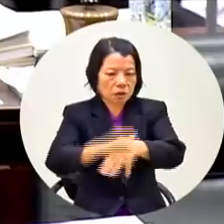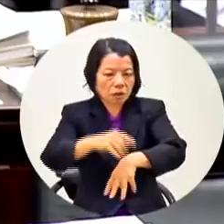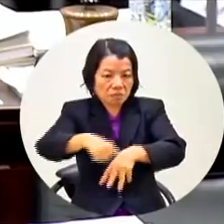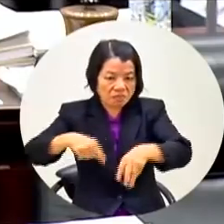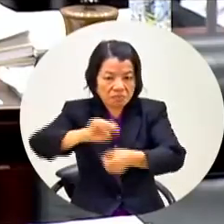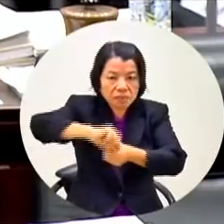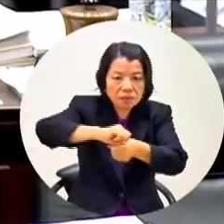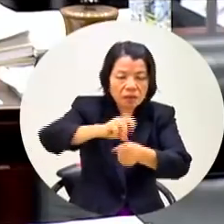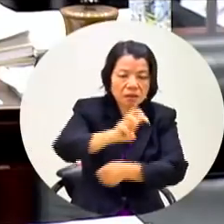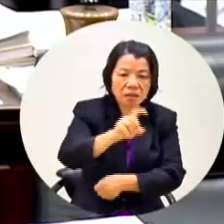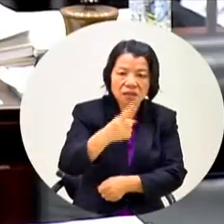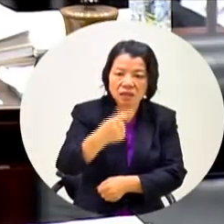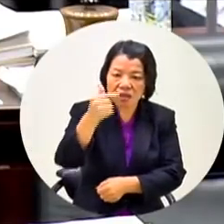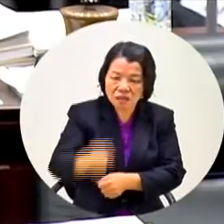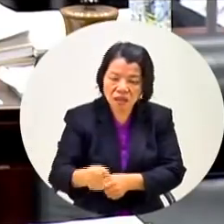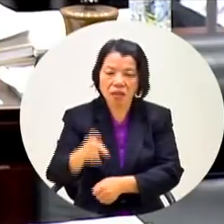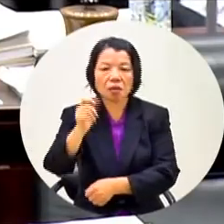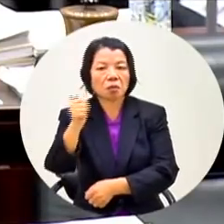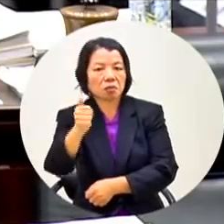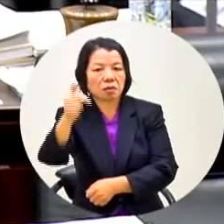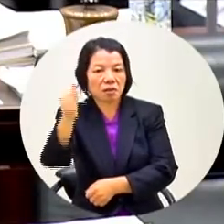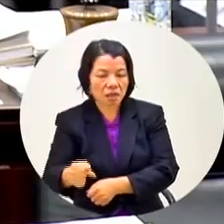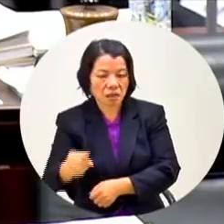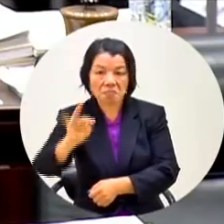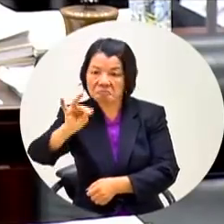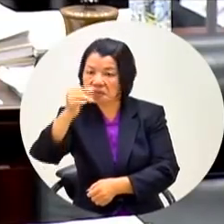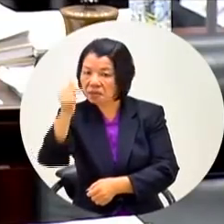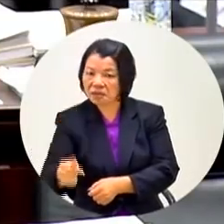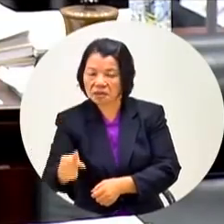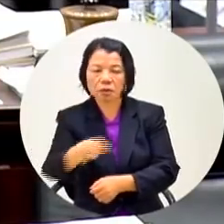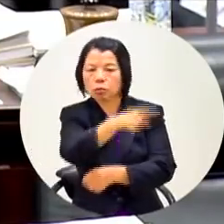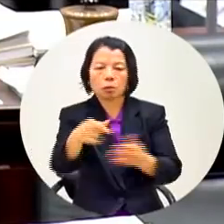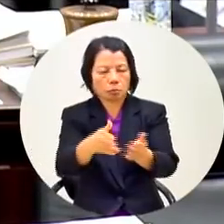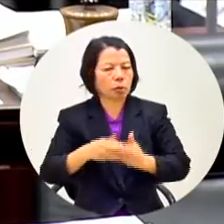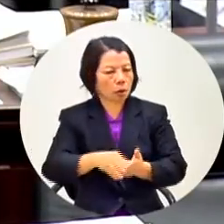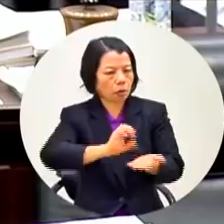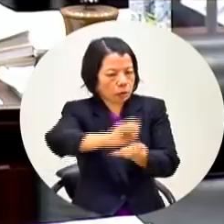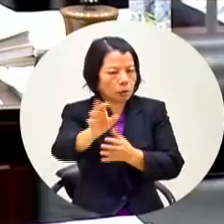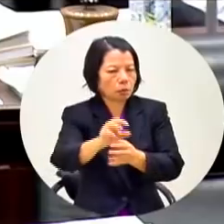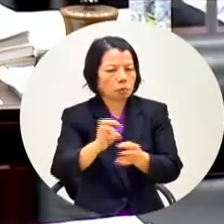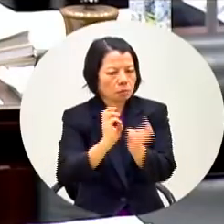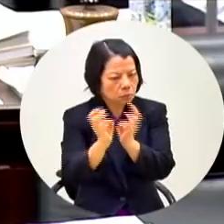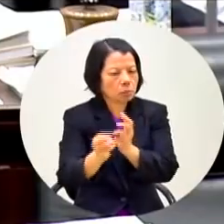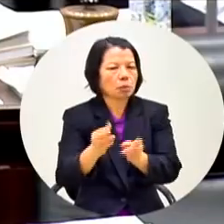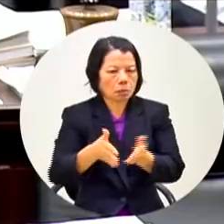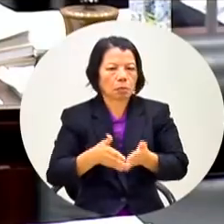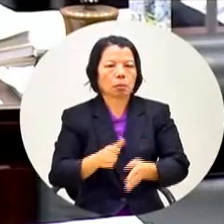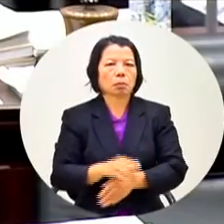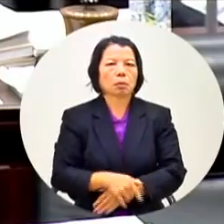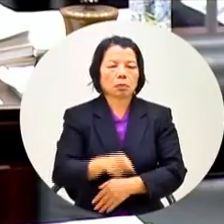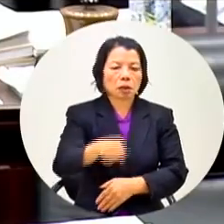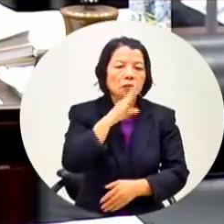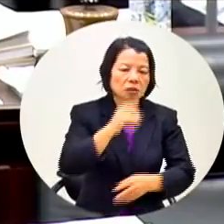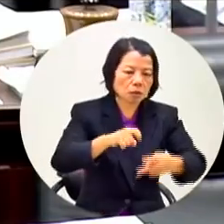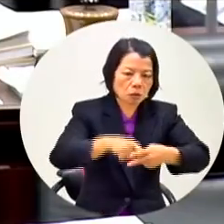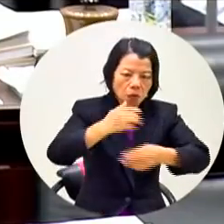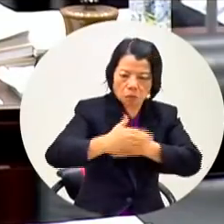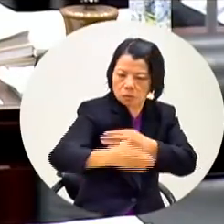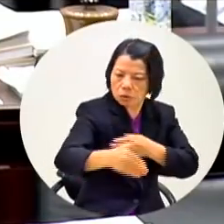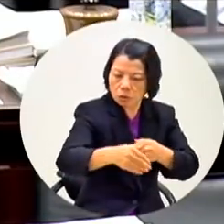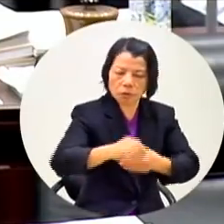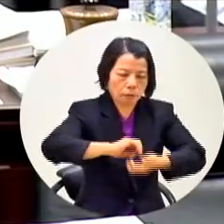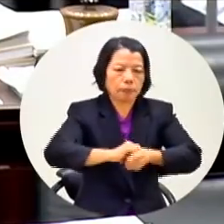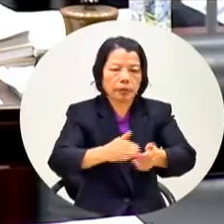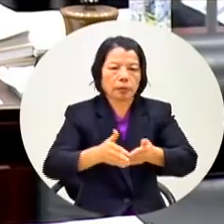还是加100亿？这没公生求职的，因为这就是工程很务实要去看待的嘛。所以当市长